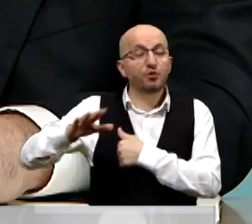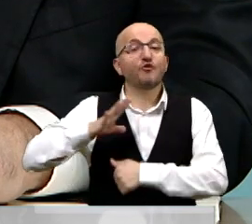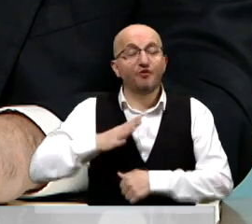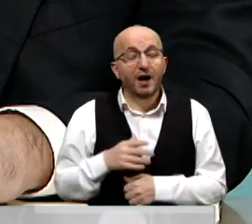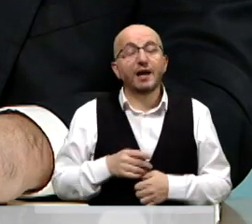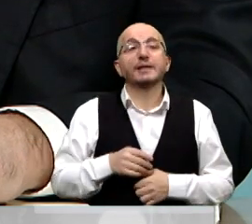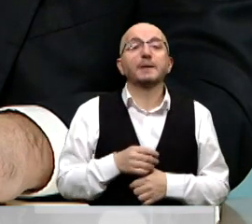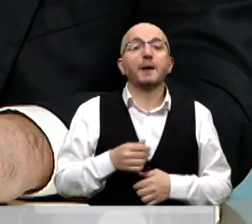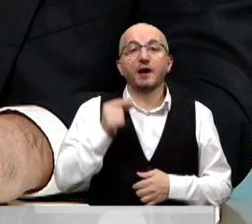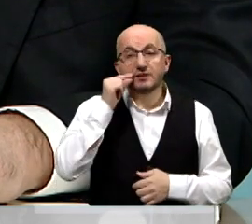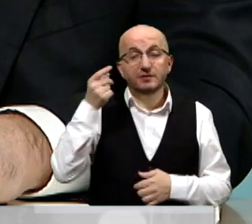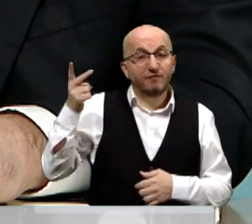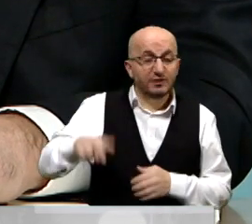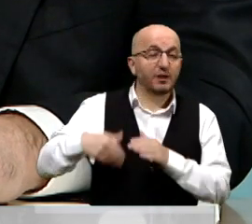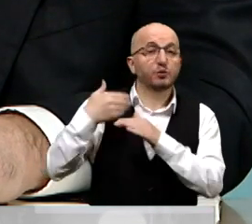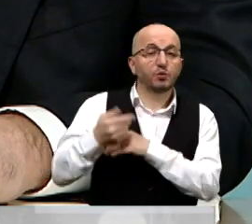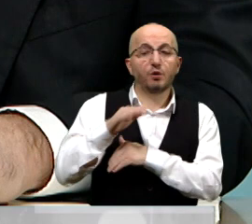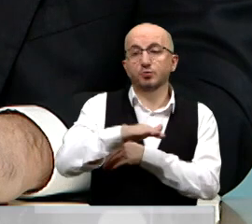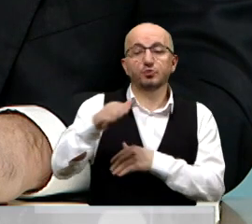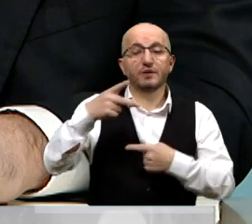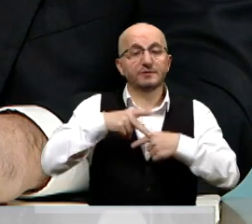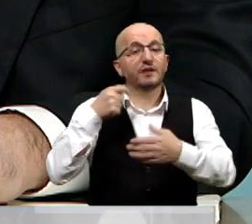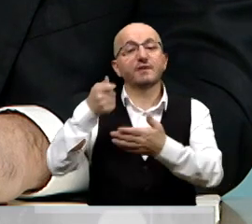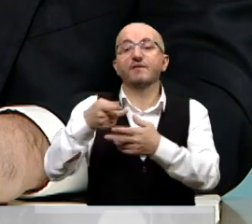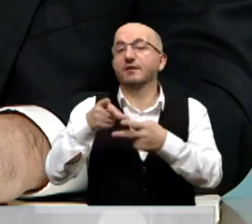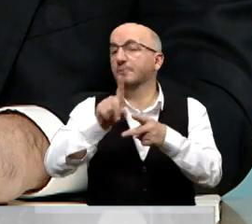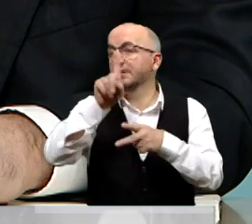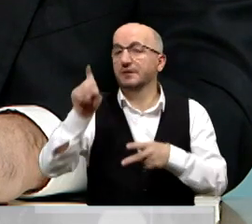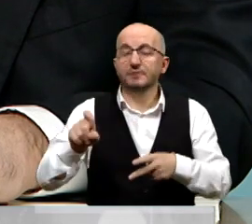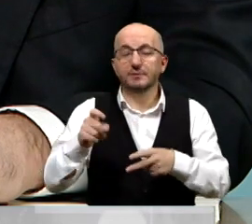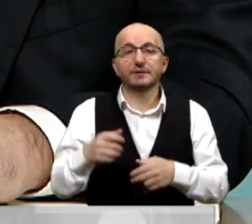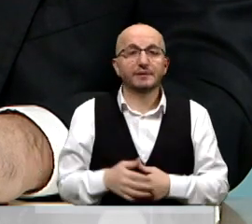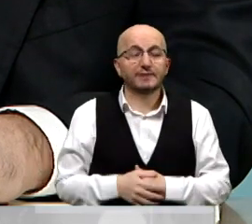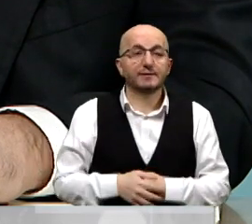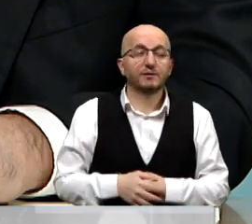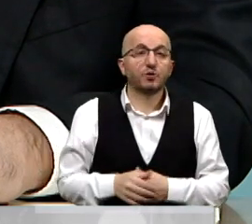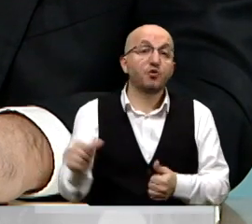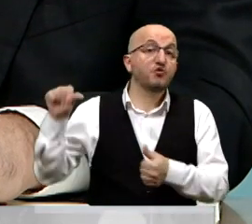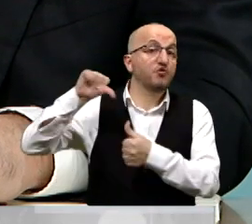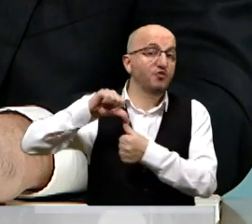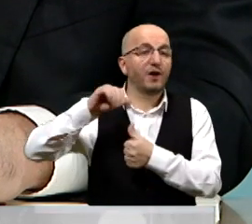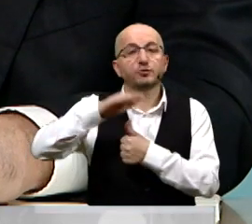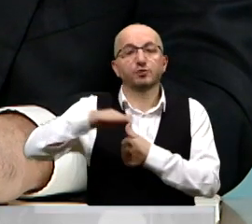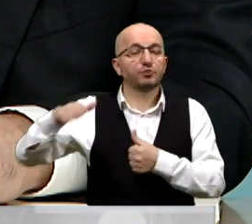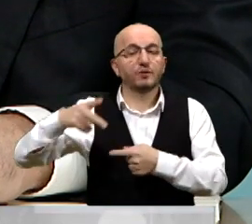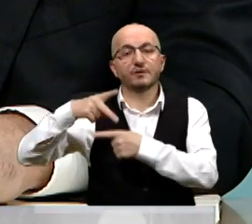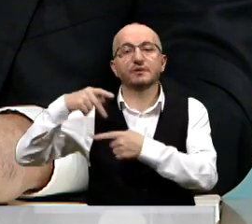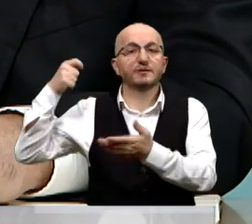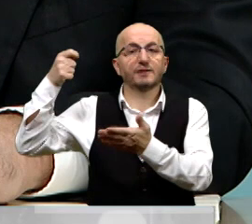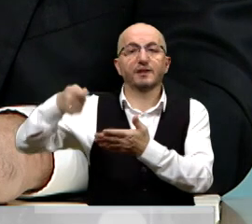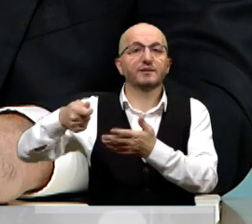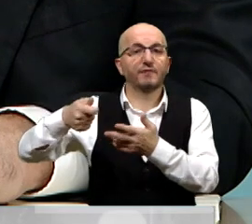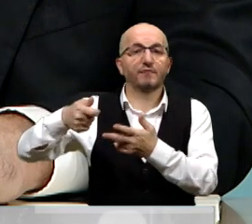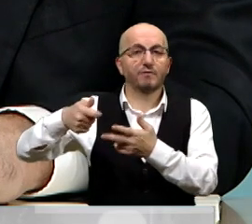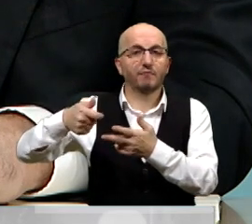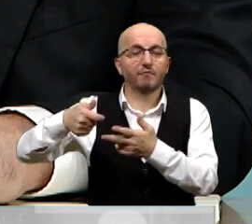beyefendi de vefat ettikten sonra bu çocuklara zekat verebilir mi hocam yani kendinin üvey çocuğum oluyor hocam oluyor gibi ama